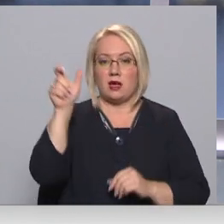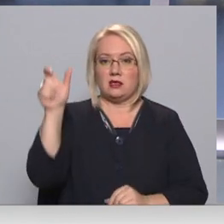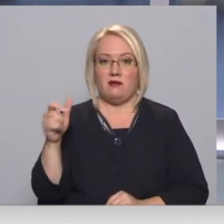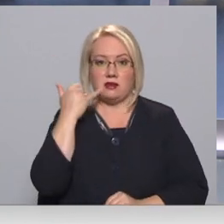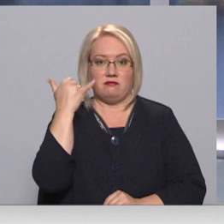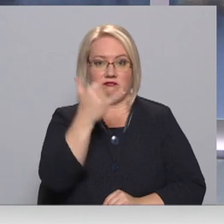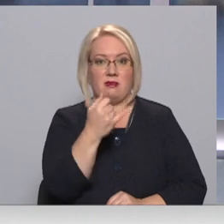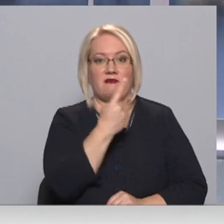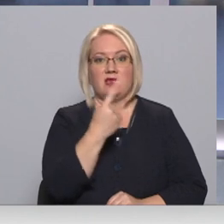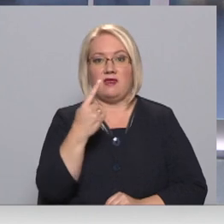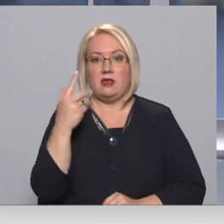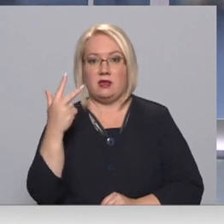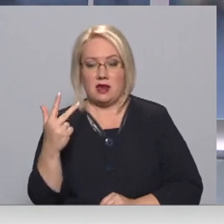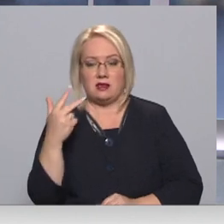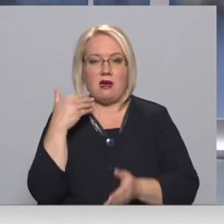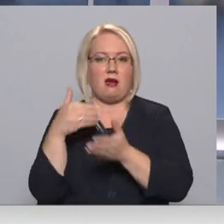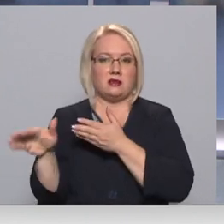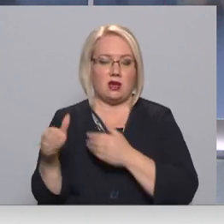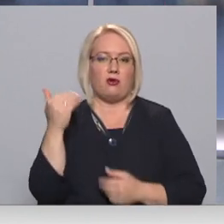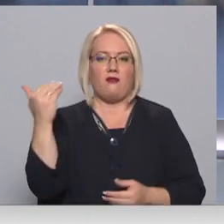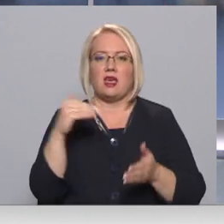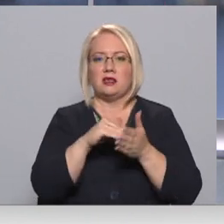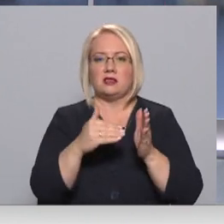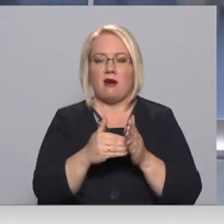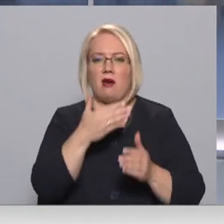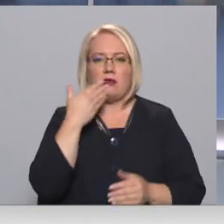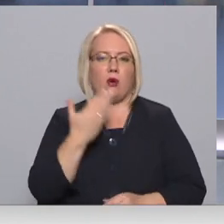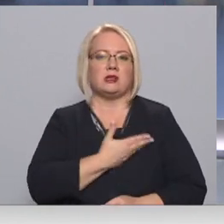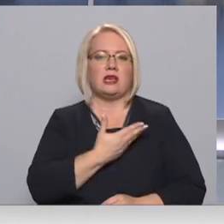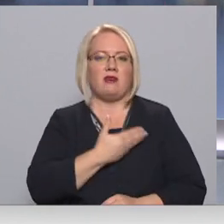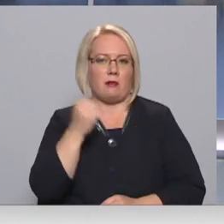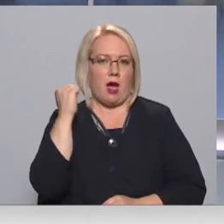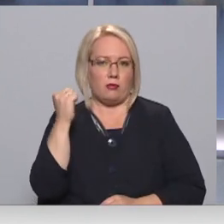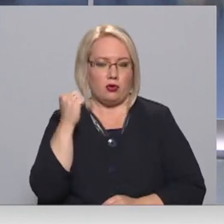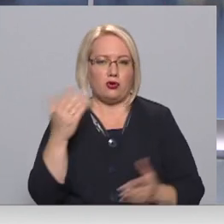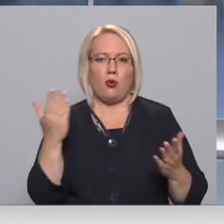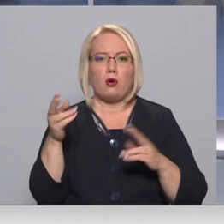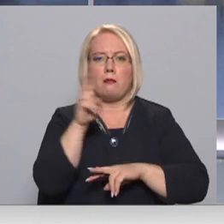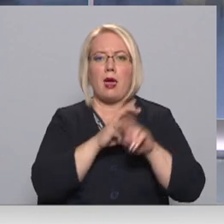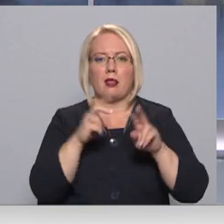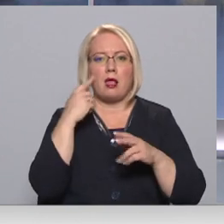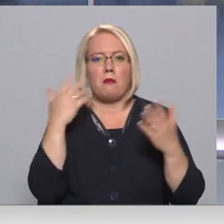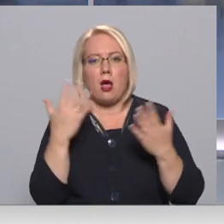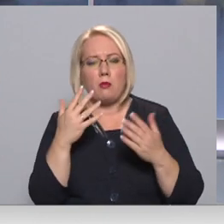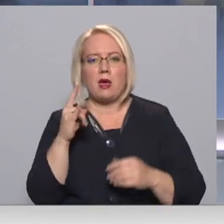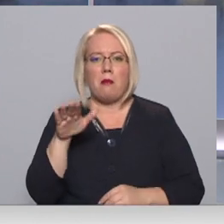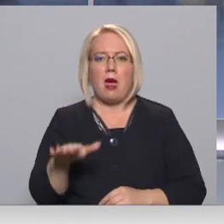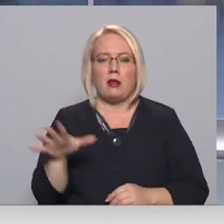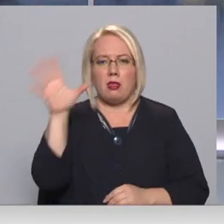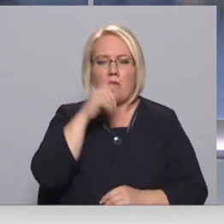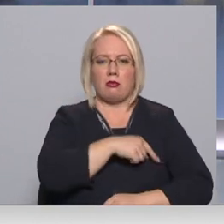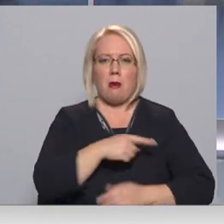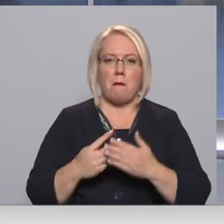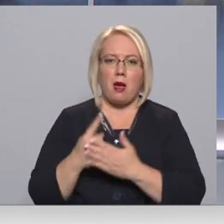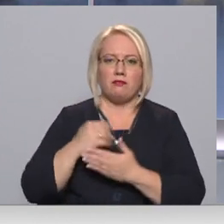uz 113, nācies atteikt, jo viņa stāvoklis nav dzīvību apdraudošs. Kur meklēt padomu, ja, piemēram, bērnam naktī